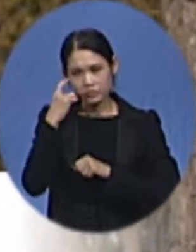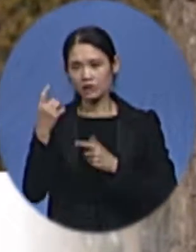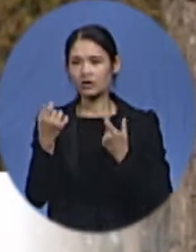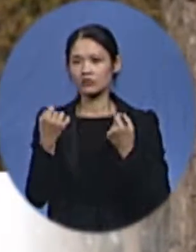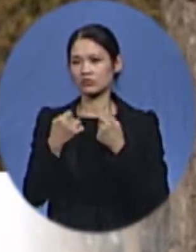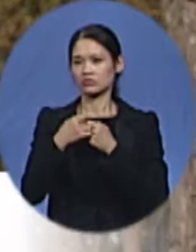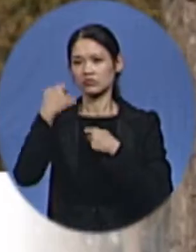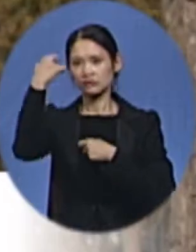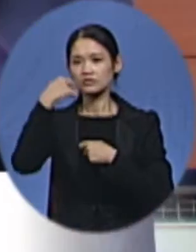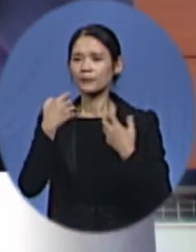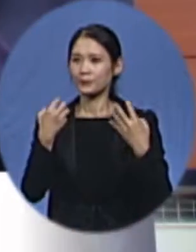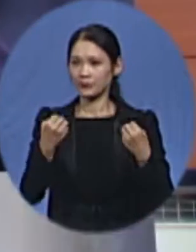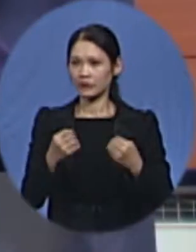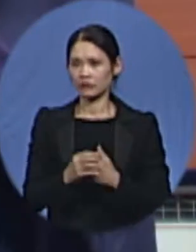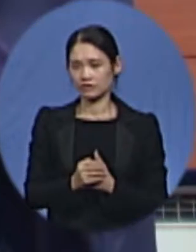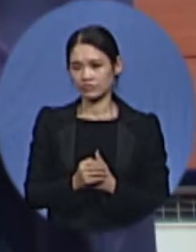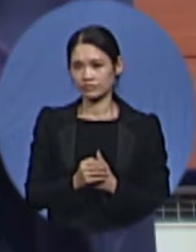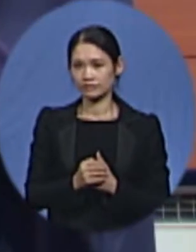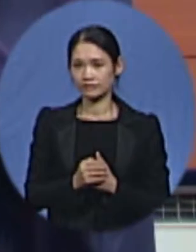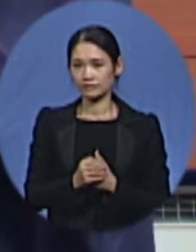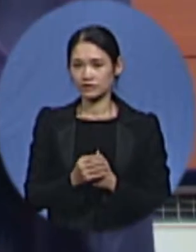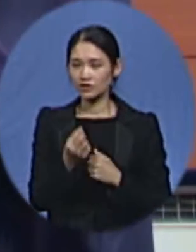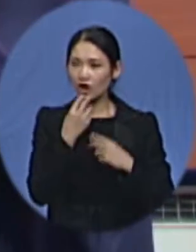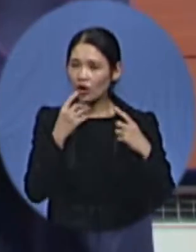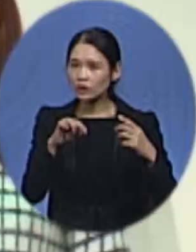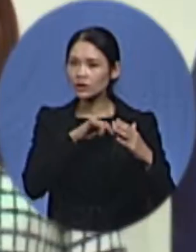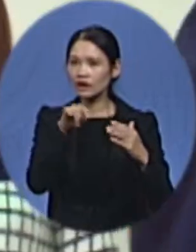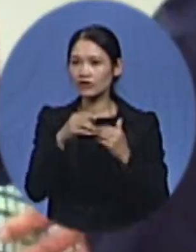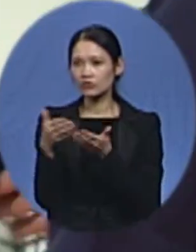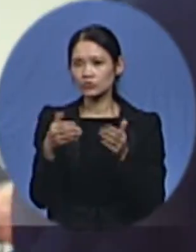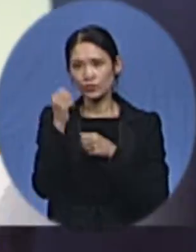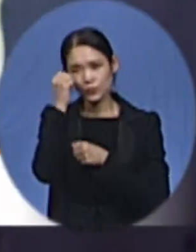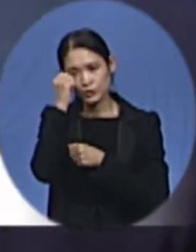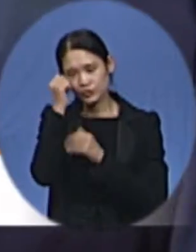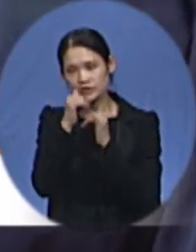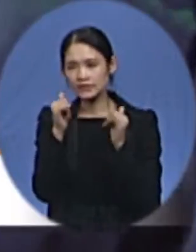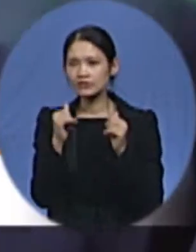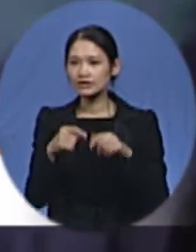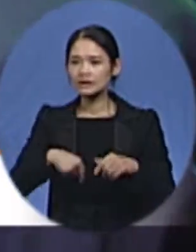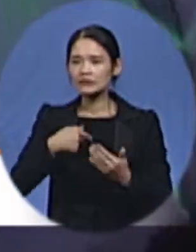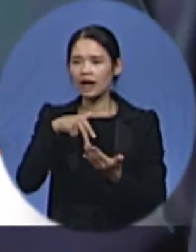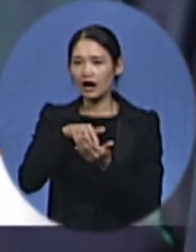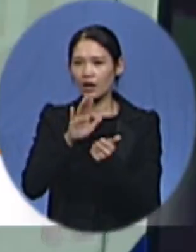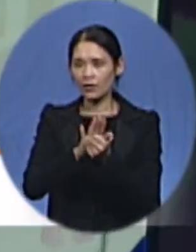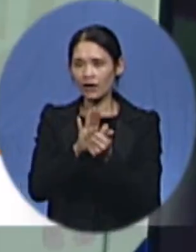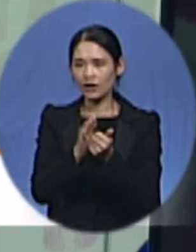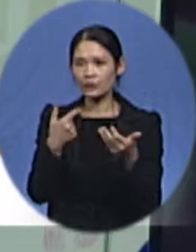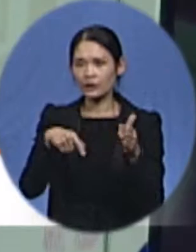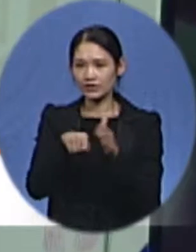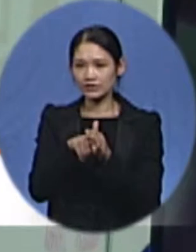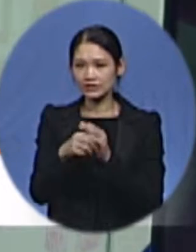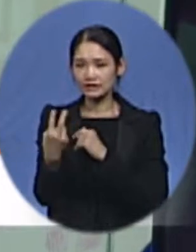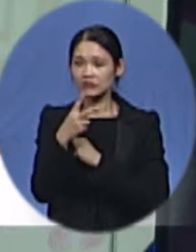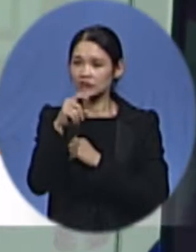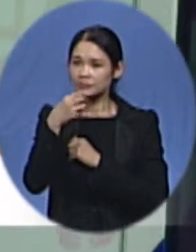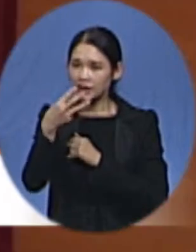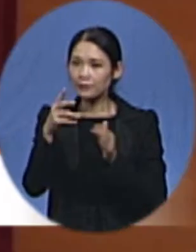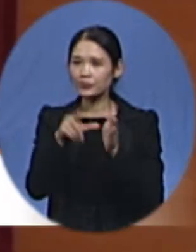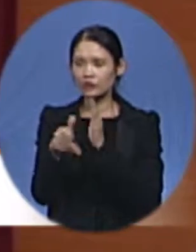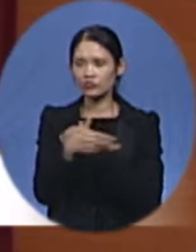거기서 많이 그걸 느꼈죠. 경기도는 노숙인의 자활을 돕기 위해 2013년부터 수원시와